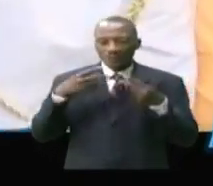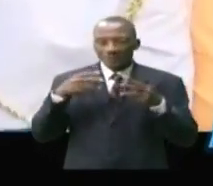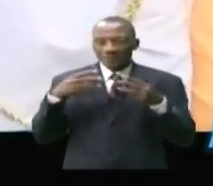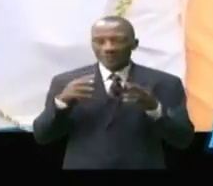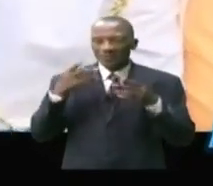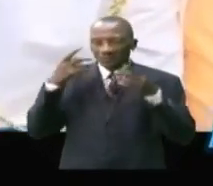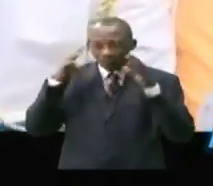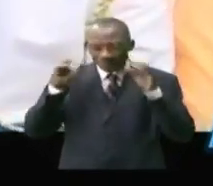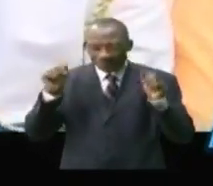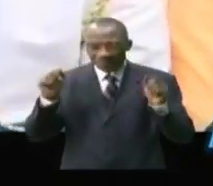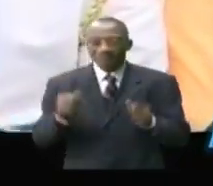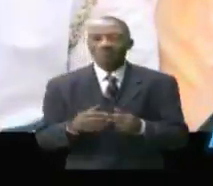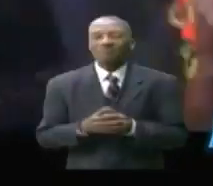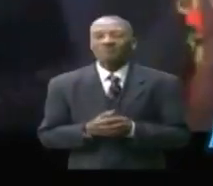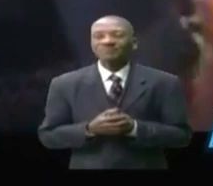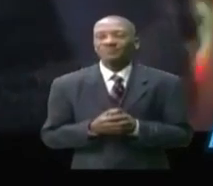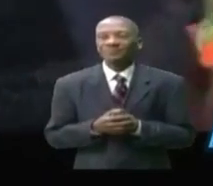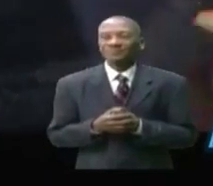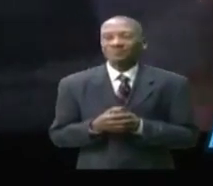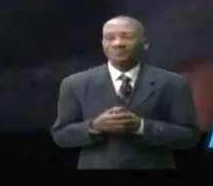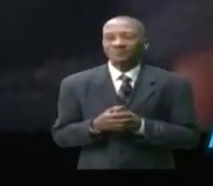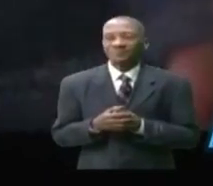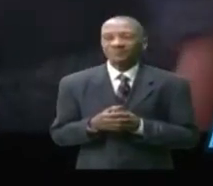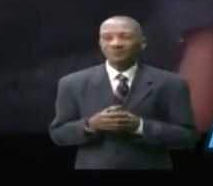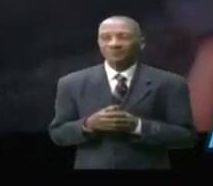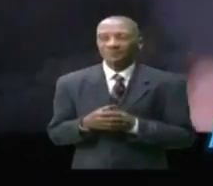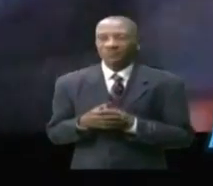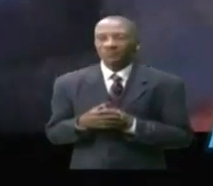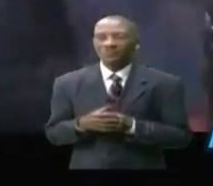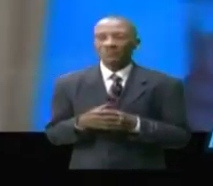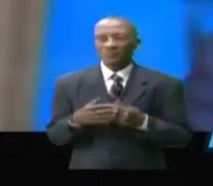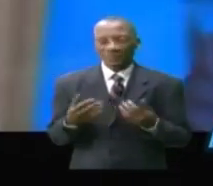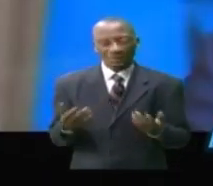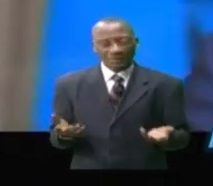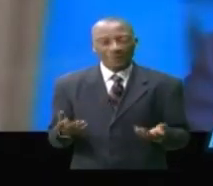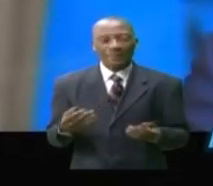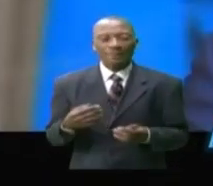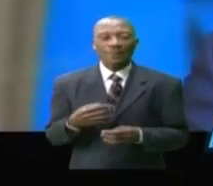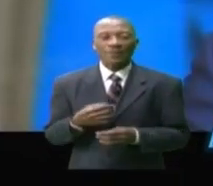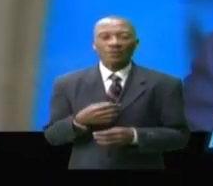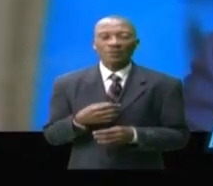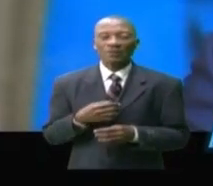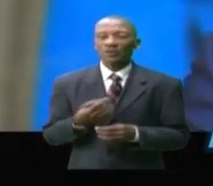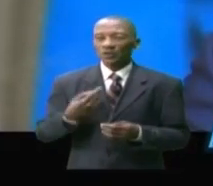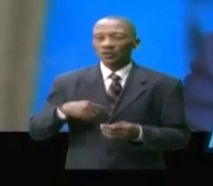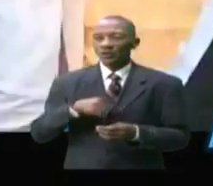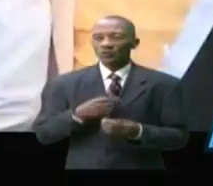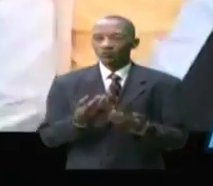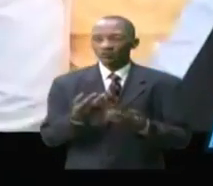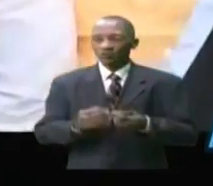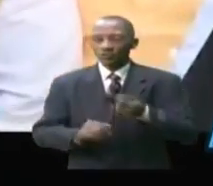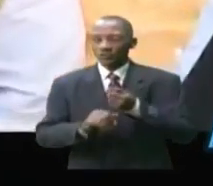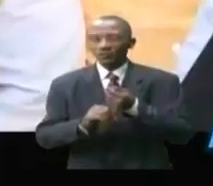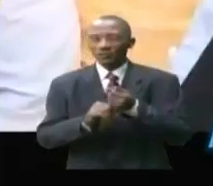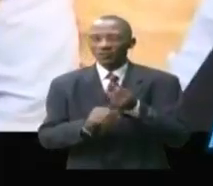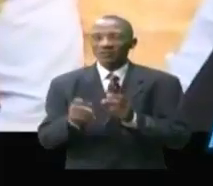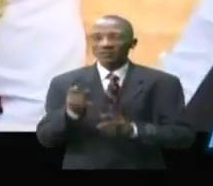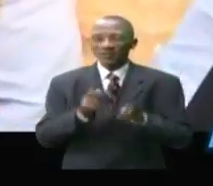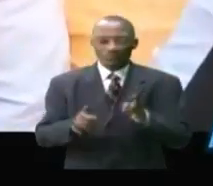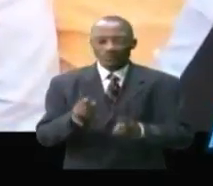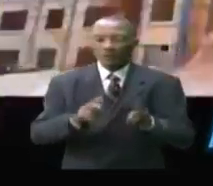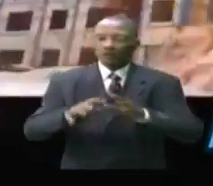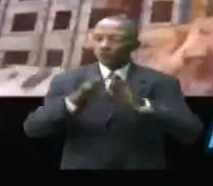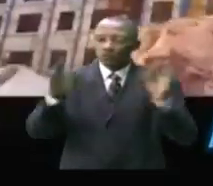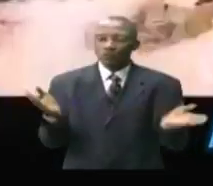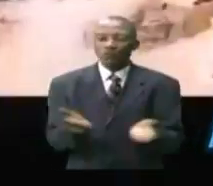grand, Dieu nous a justifié, la population dit merci au chef de l'État. Vous allez encore faire mieux pour qu'ils